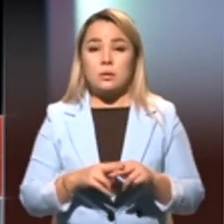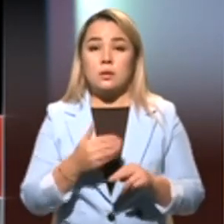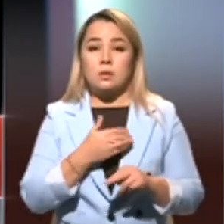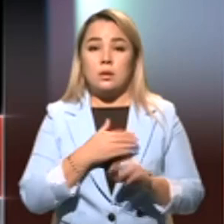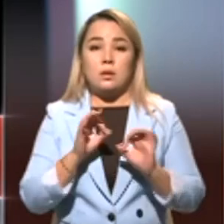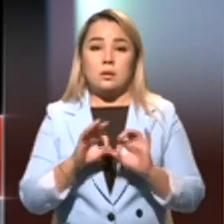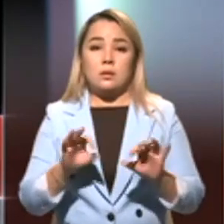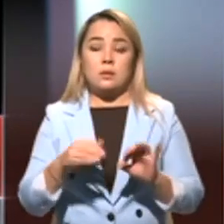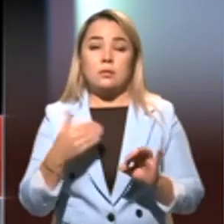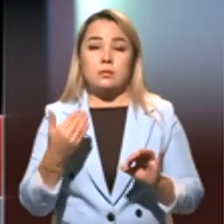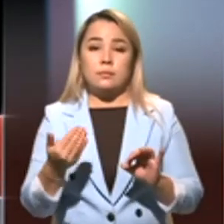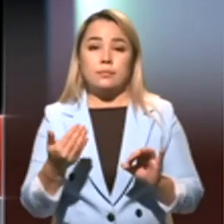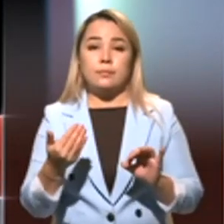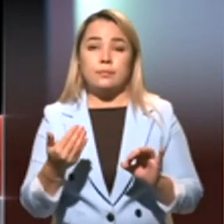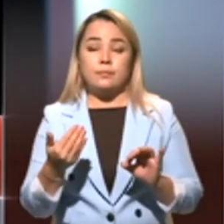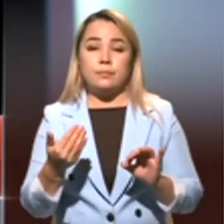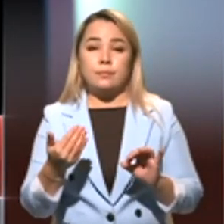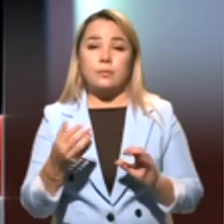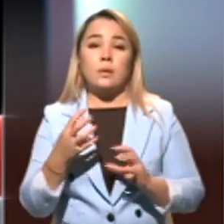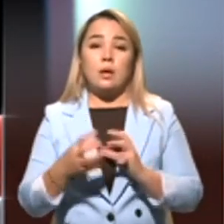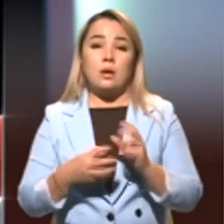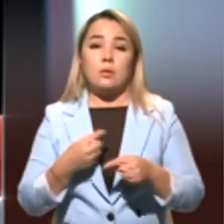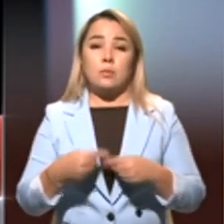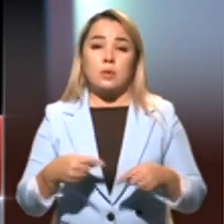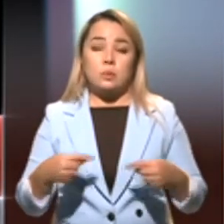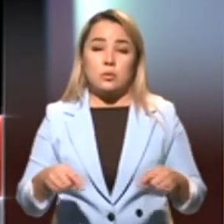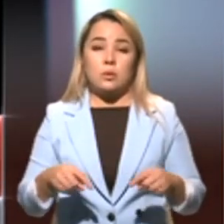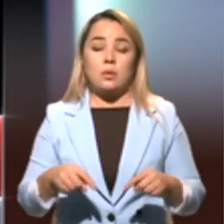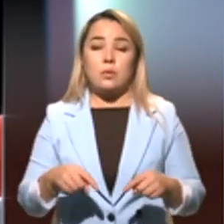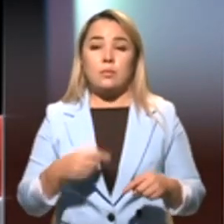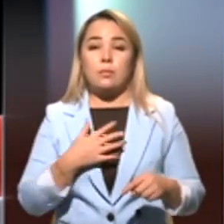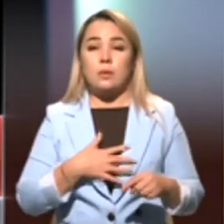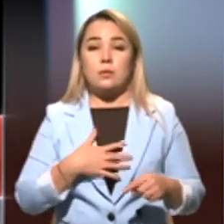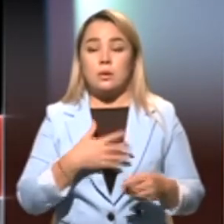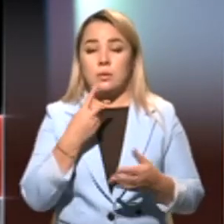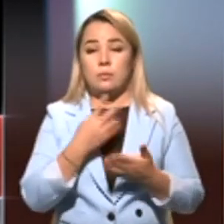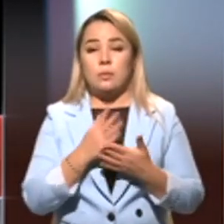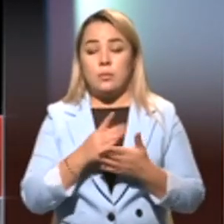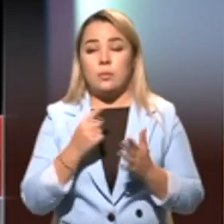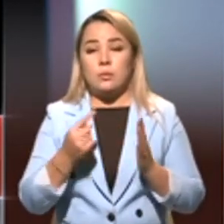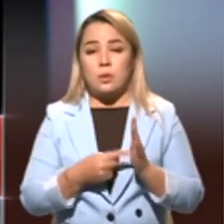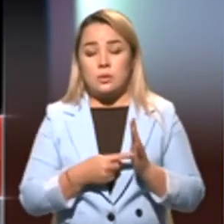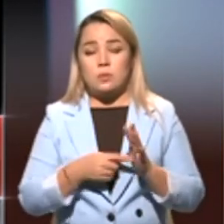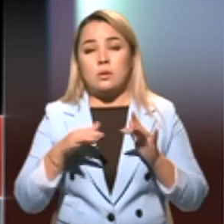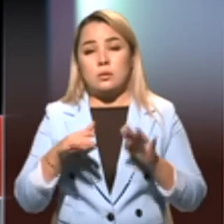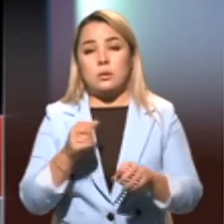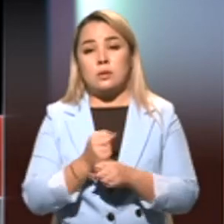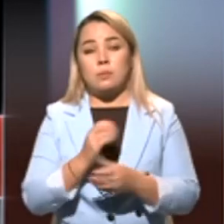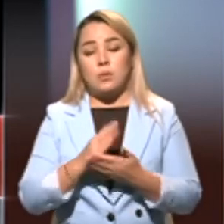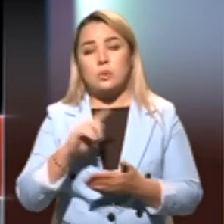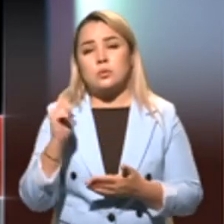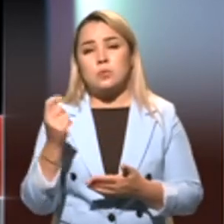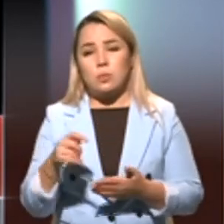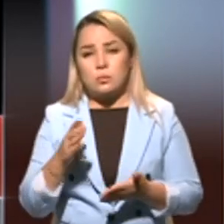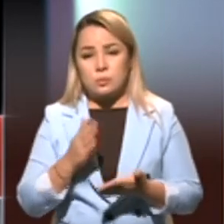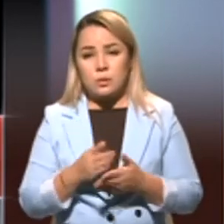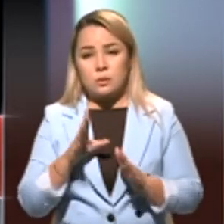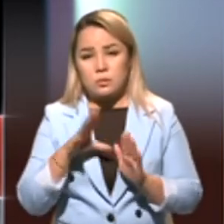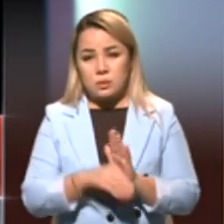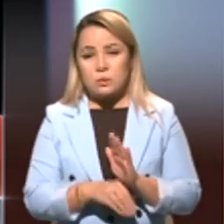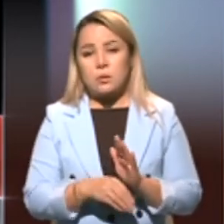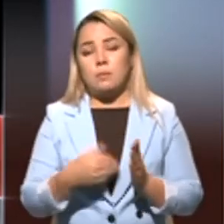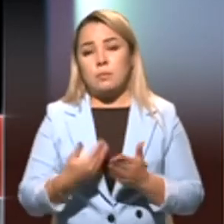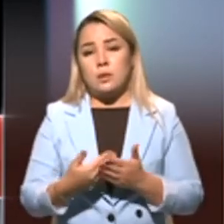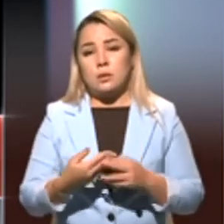айтатын болсақ, жаңағы әлемде әртүрлі толқулар бар, іс-қимылдар бар, соғыстар болып жатады.